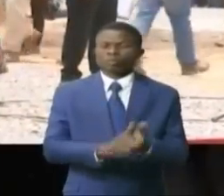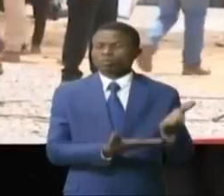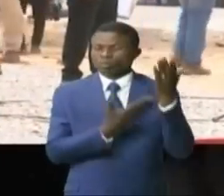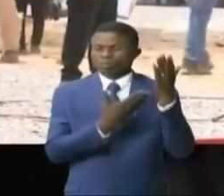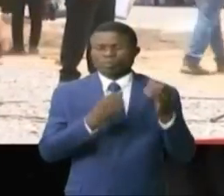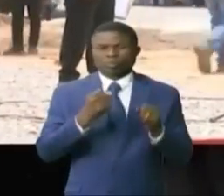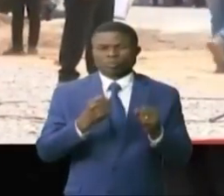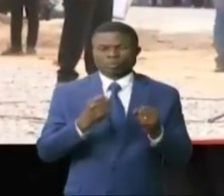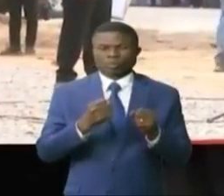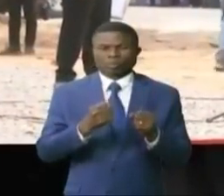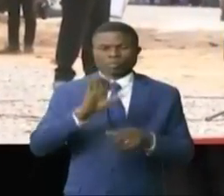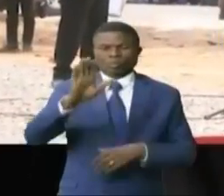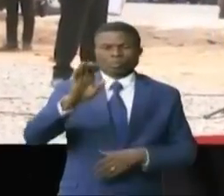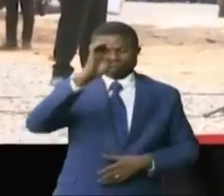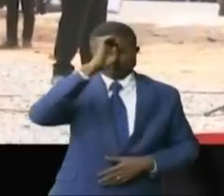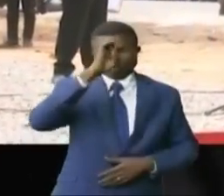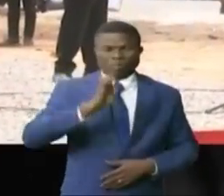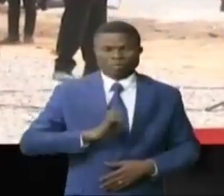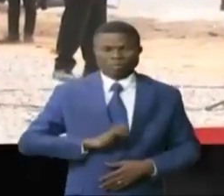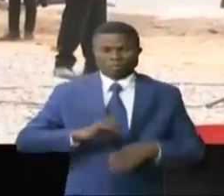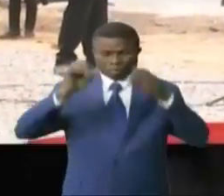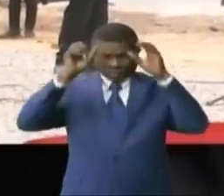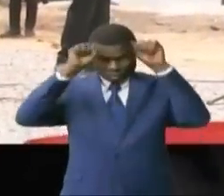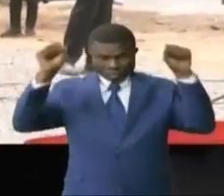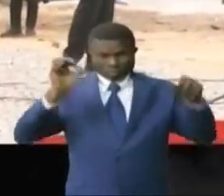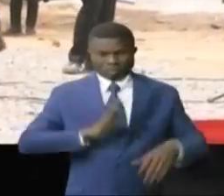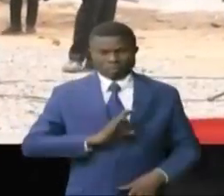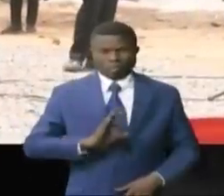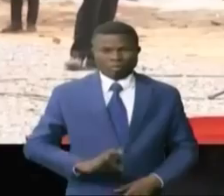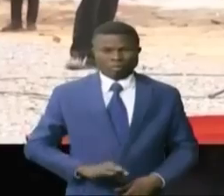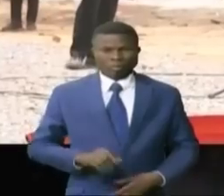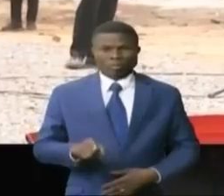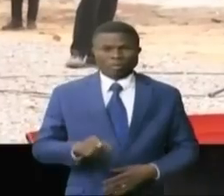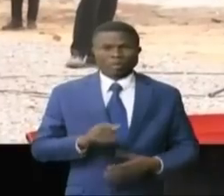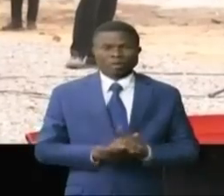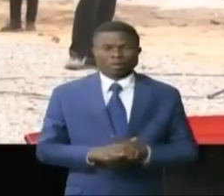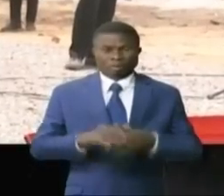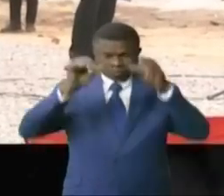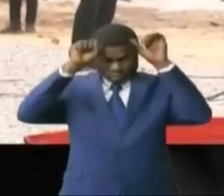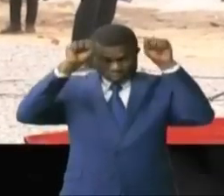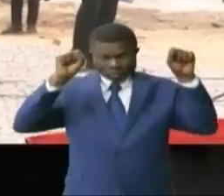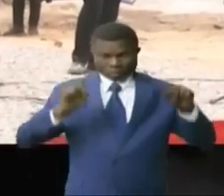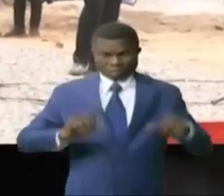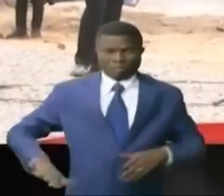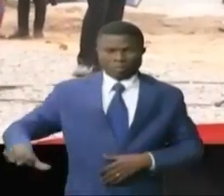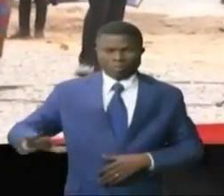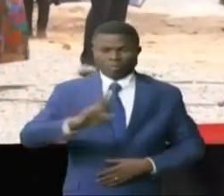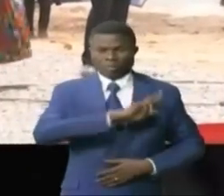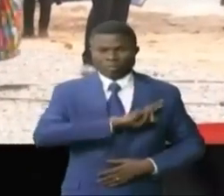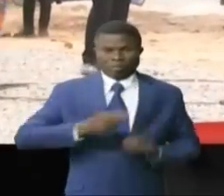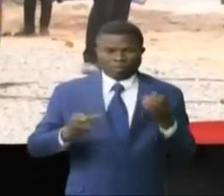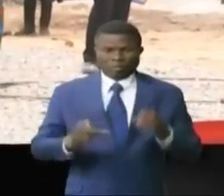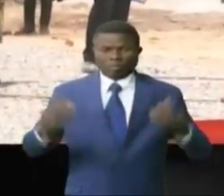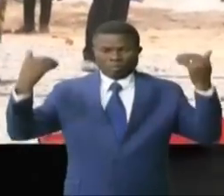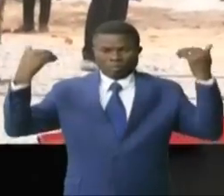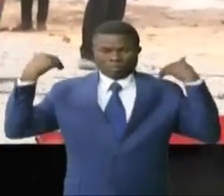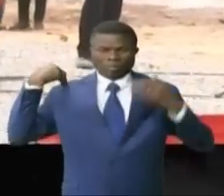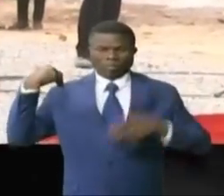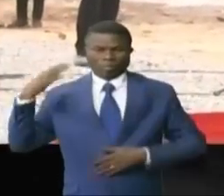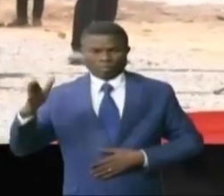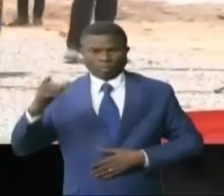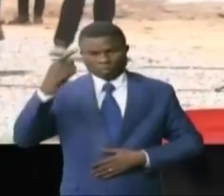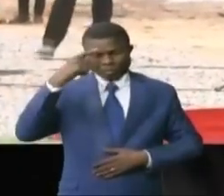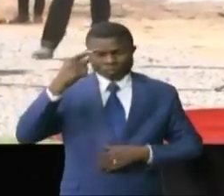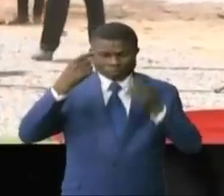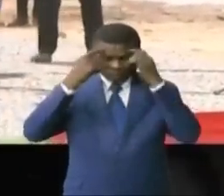déférent à son Excellence Félix Antoine Tshisekedi Tshilombo, président de la République et chef de l'État, pour